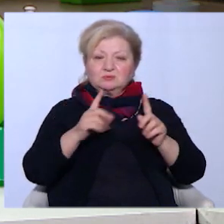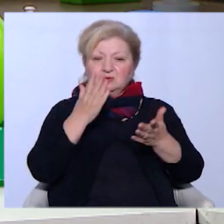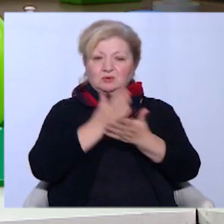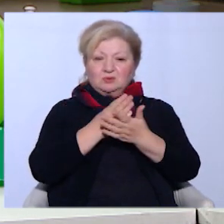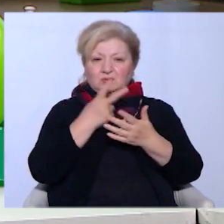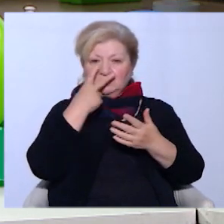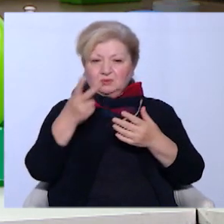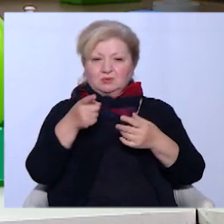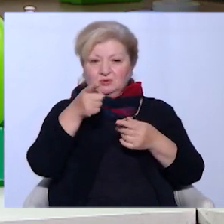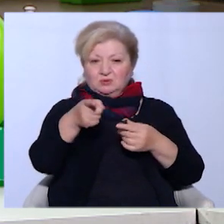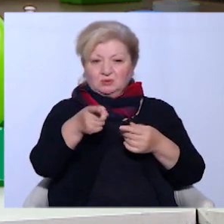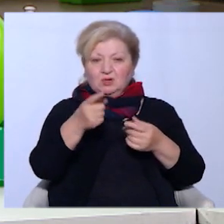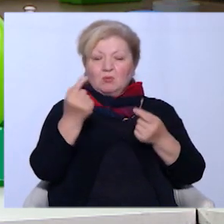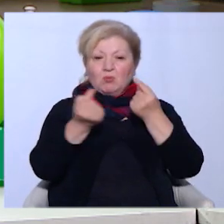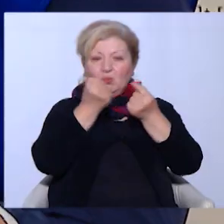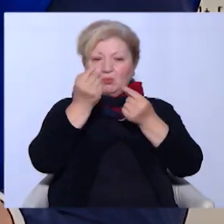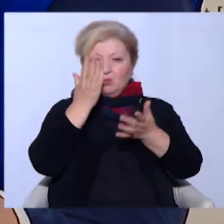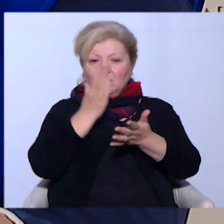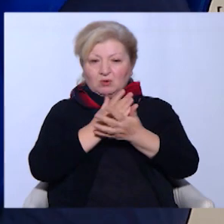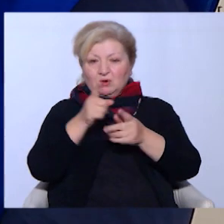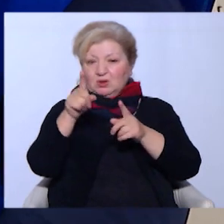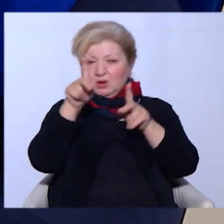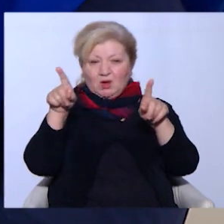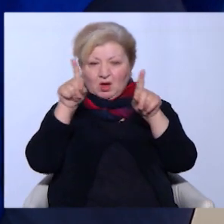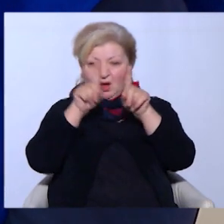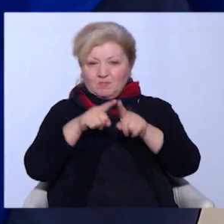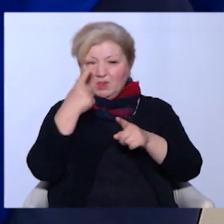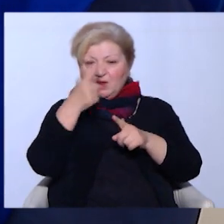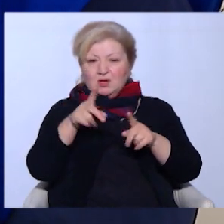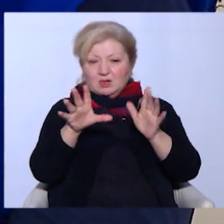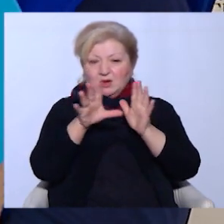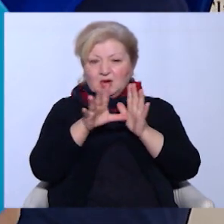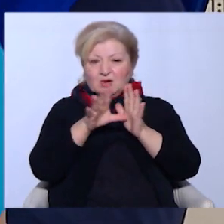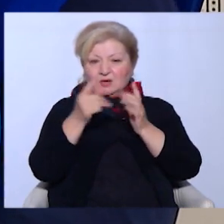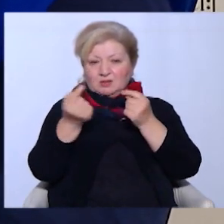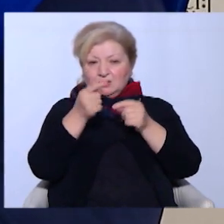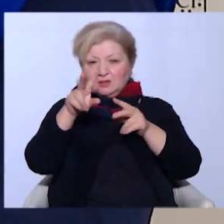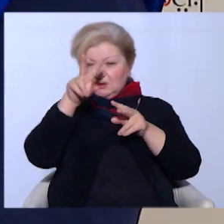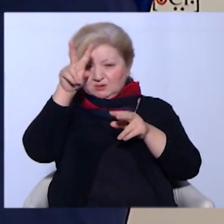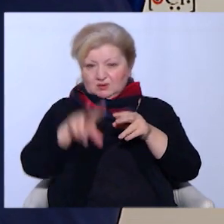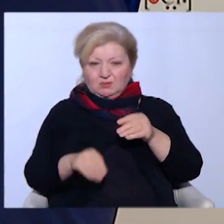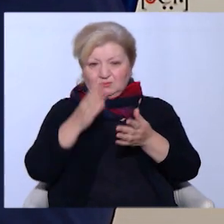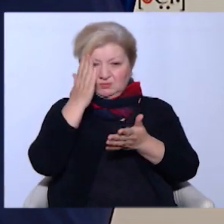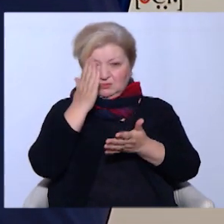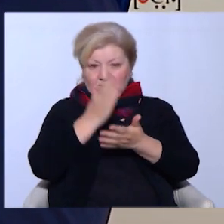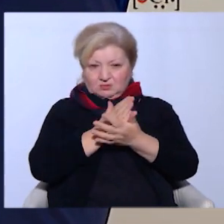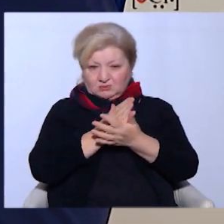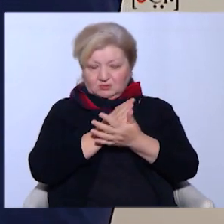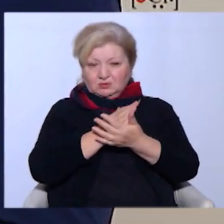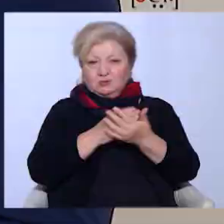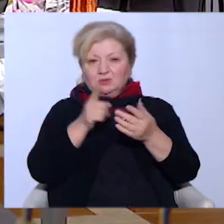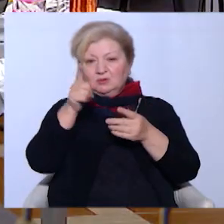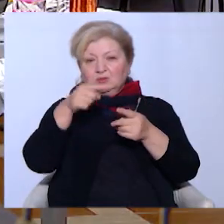თქვენ ალბათ ძალიან კარგად შეამჩნიეთ, რომ მოლეკულა პირობითად, რა თქმა უნდა, ერთიც და მოლეკულა მეორეც.